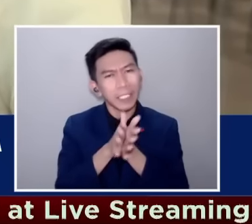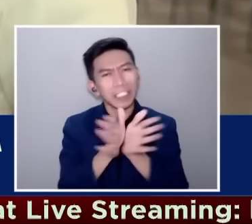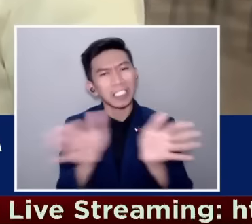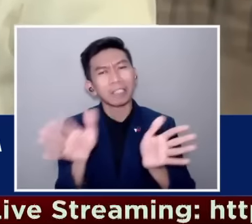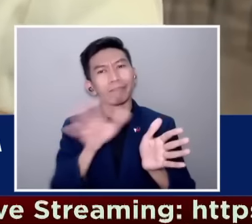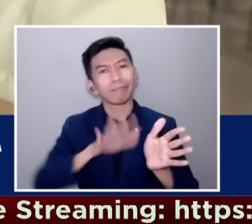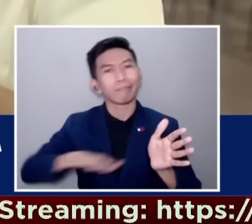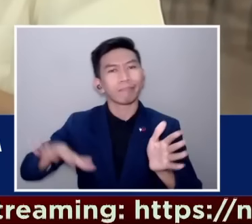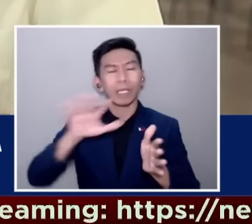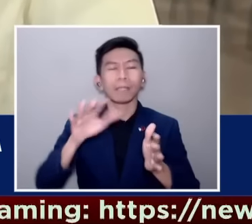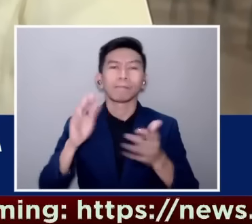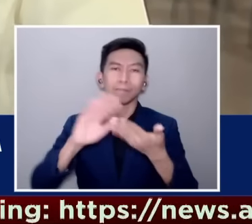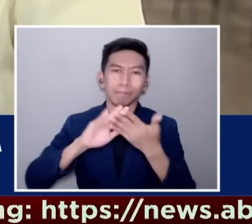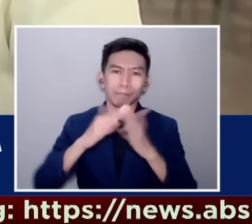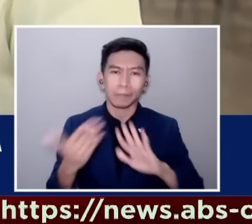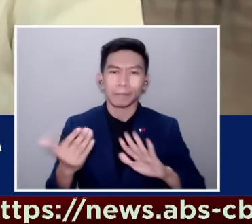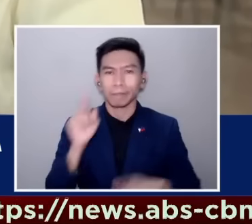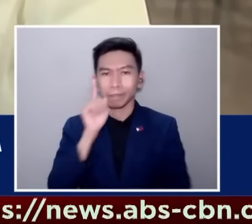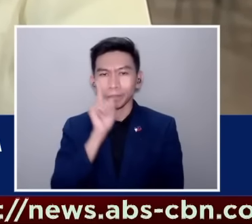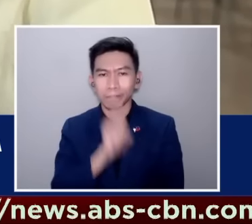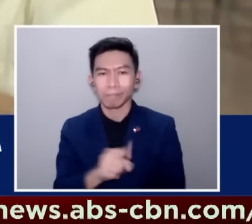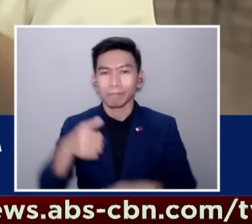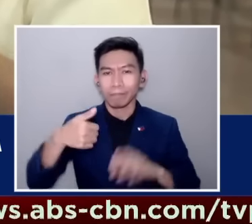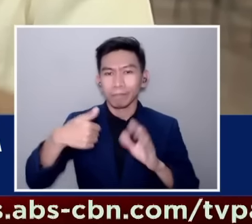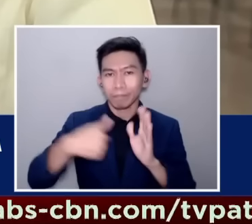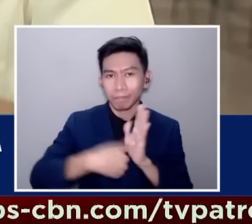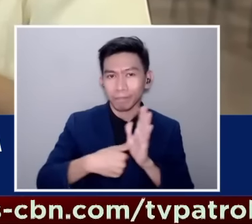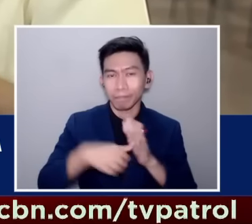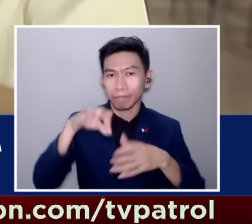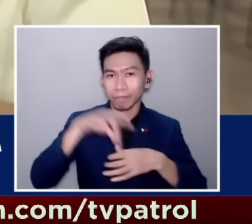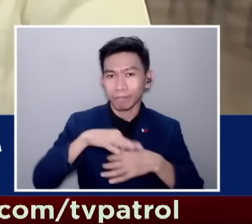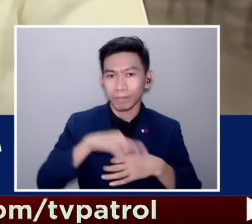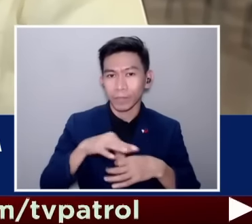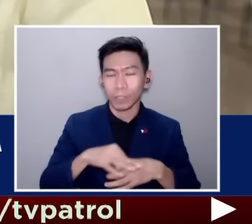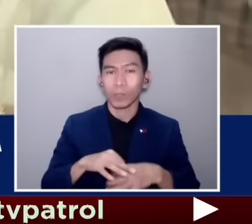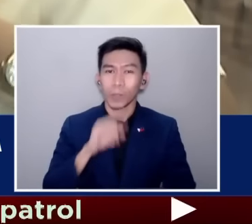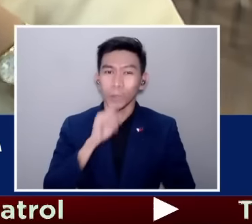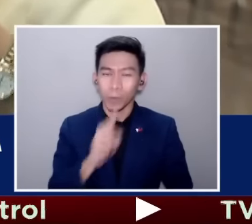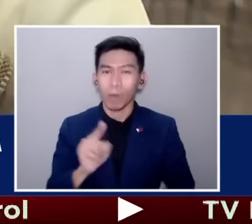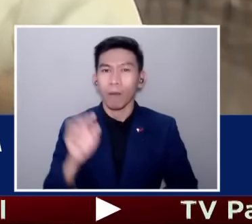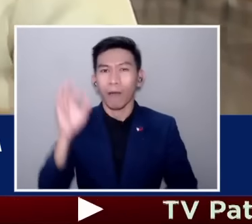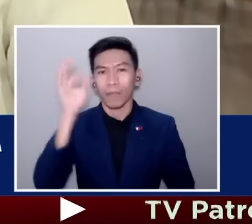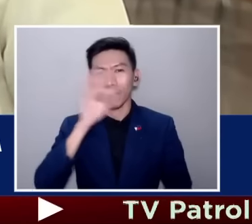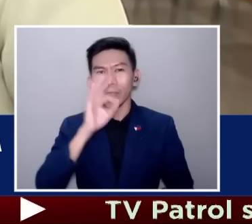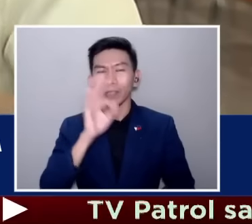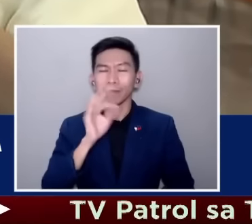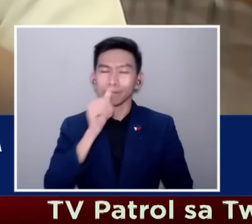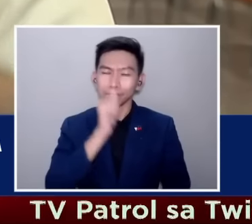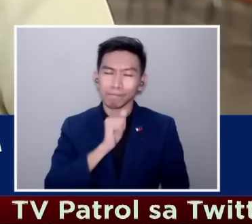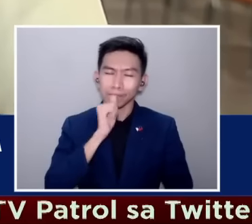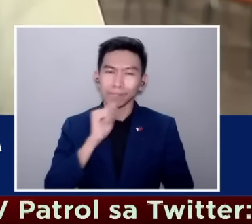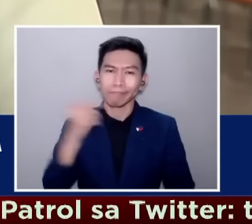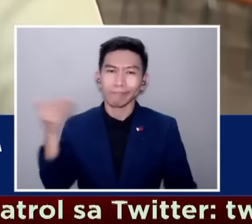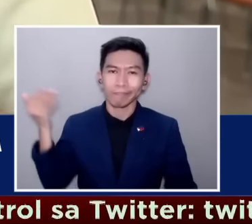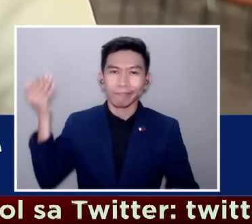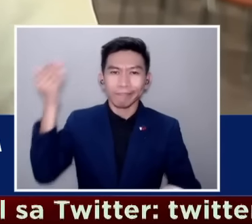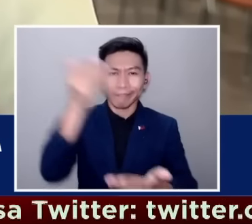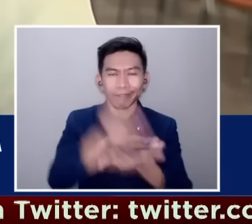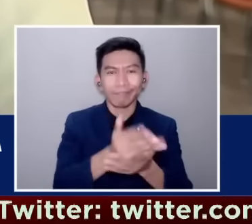naging maayos ang ating botohan. At talaga pong sobrang pinuntahan ng mga kababayan natin. Pumunta sila sa mga presinto, pumila